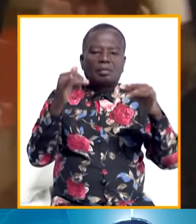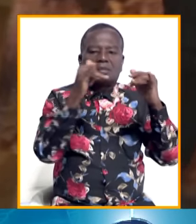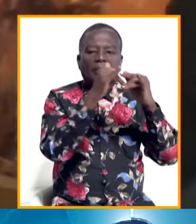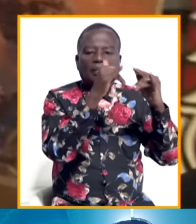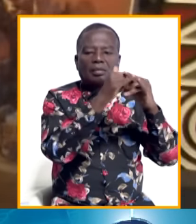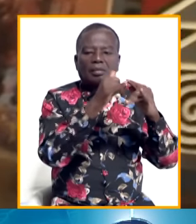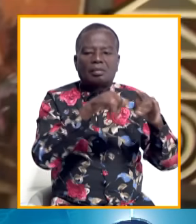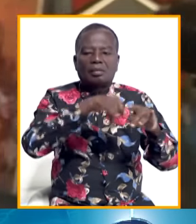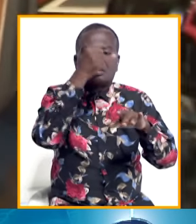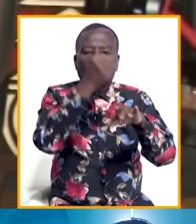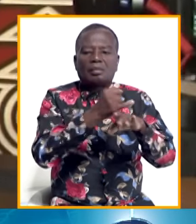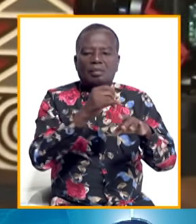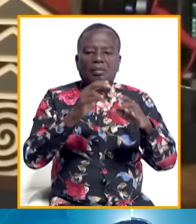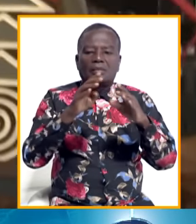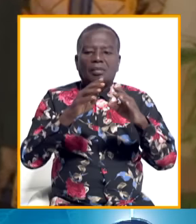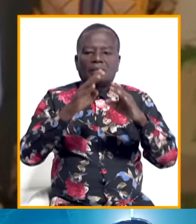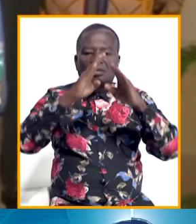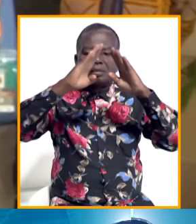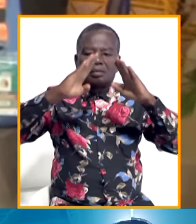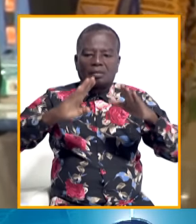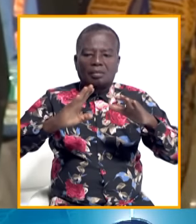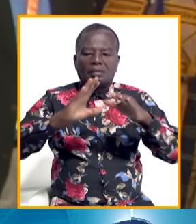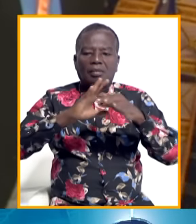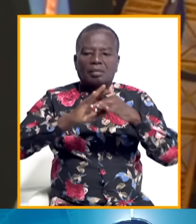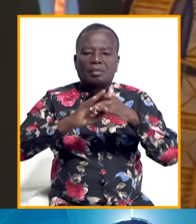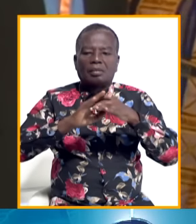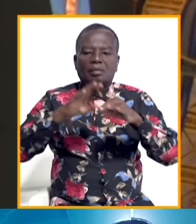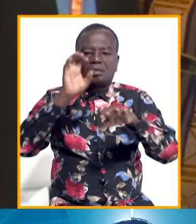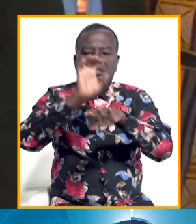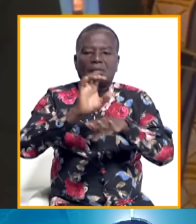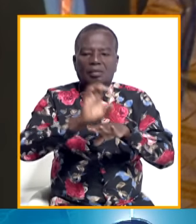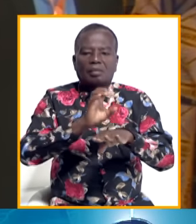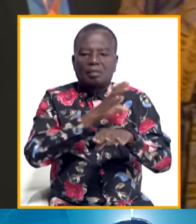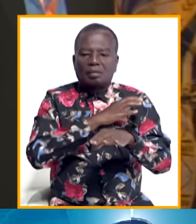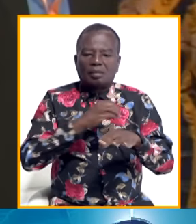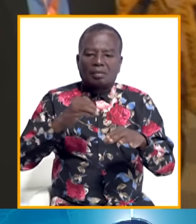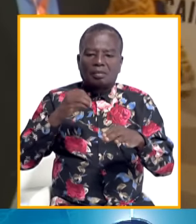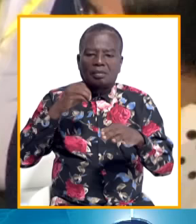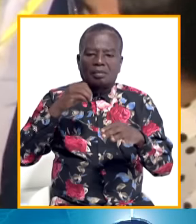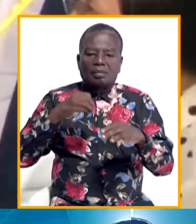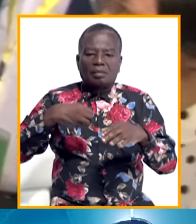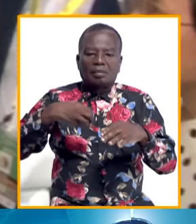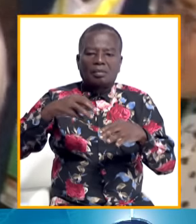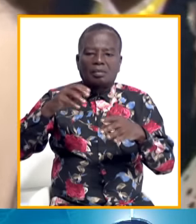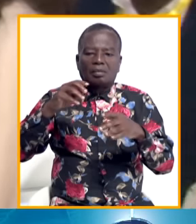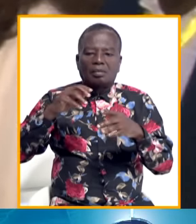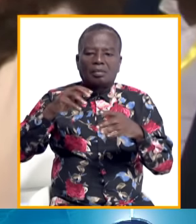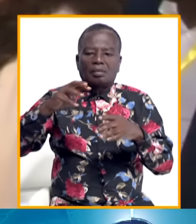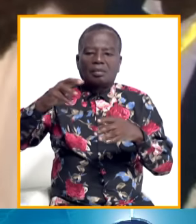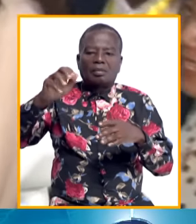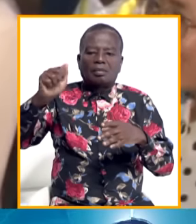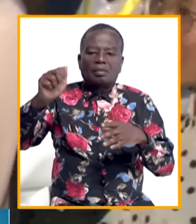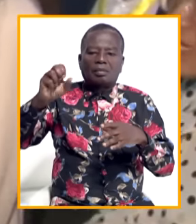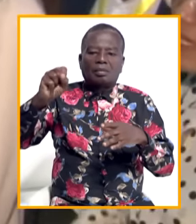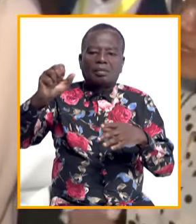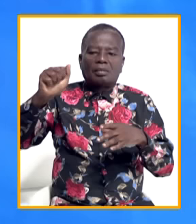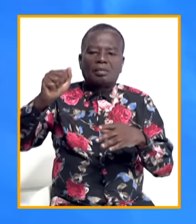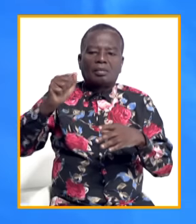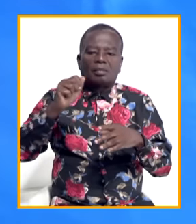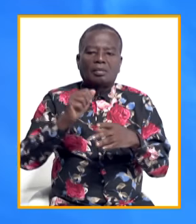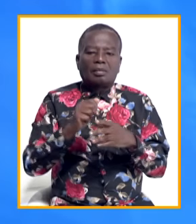Culture, lieu où se tient en ce moment la 13e édition du MASA, le marché des arts et du spectacle africain